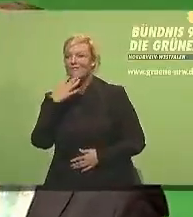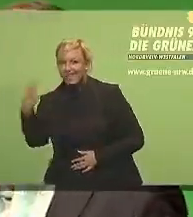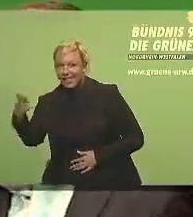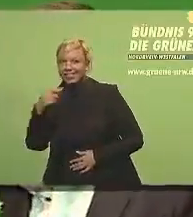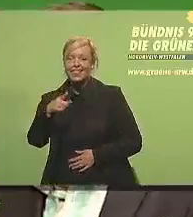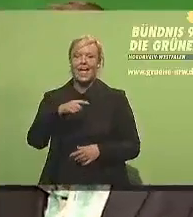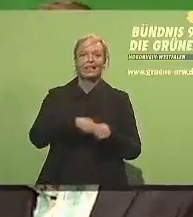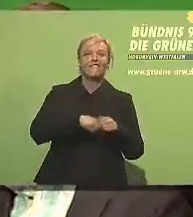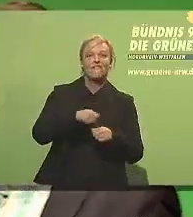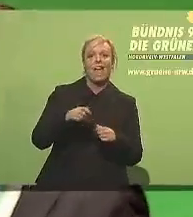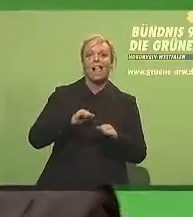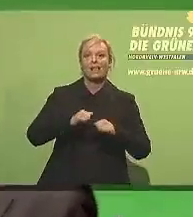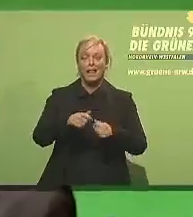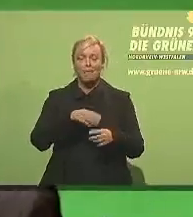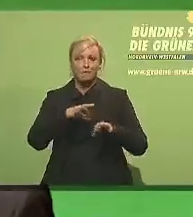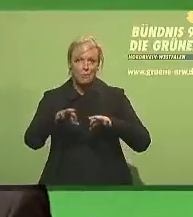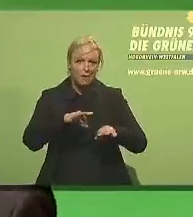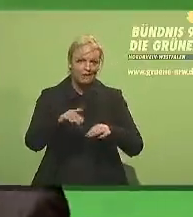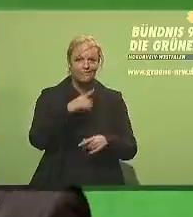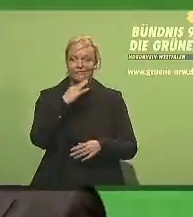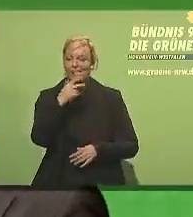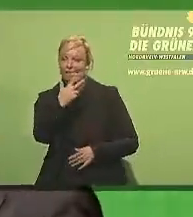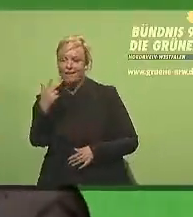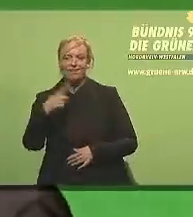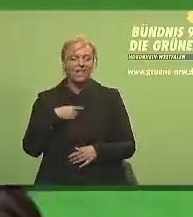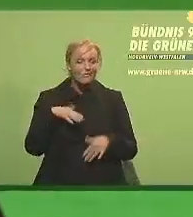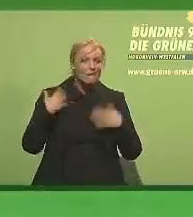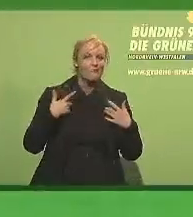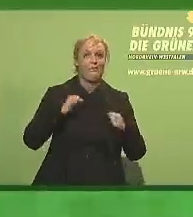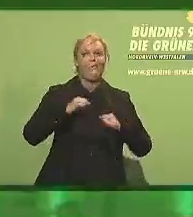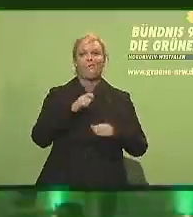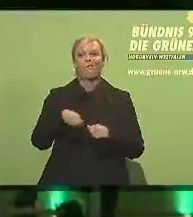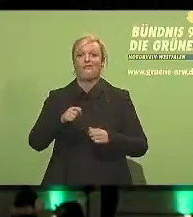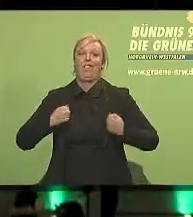Wahlkampfkoordinator, und vielen Dank euch dreien. Und wir freuen uns auf den Wahlkampf.